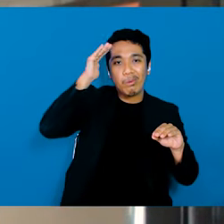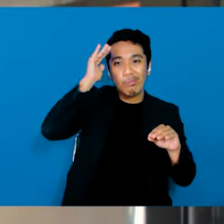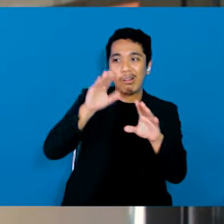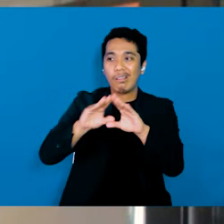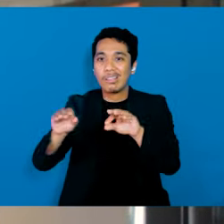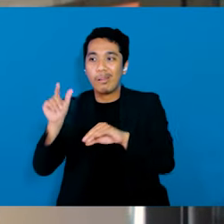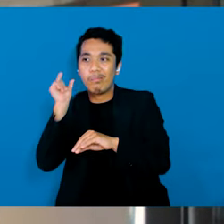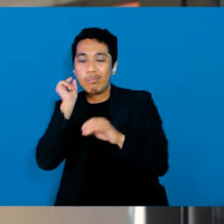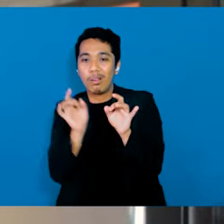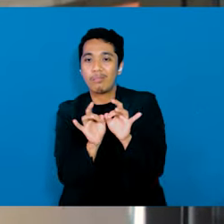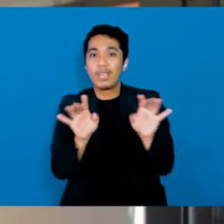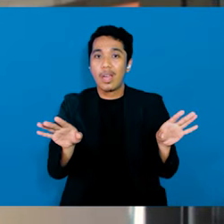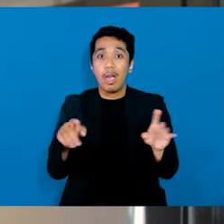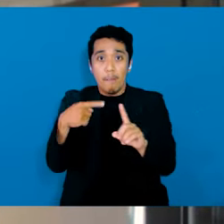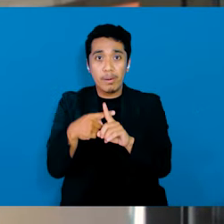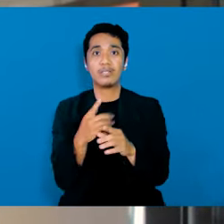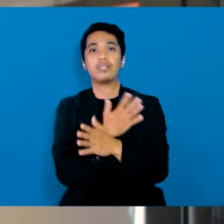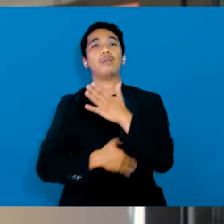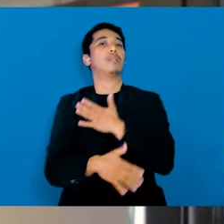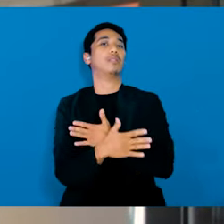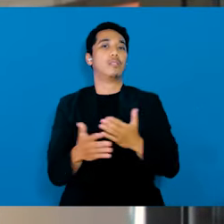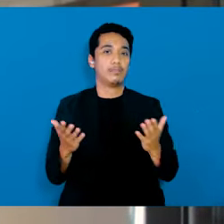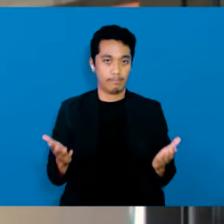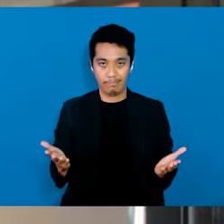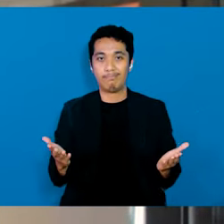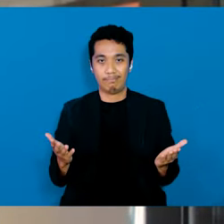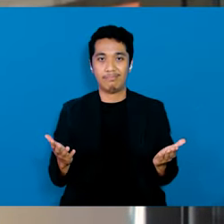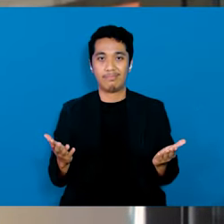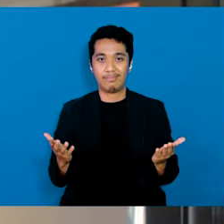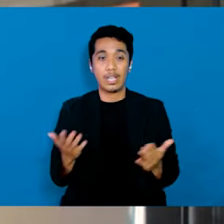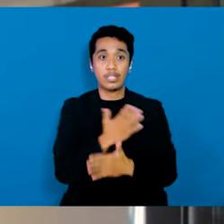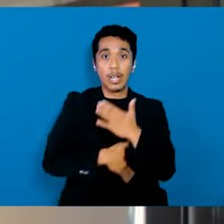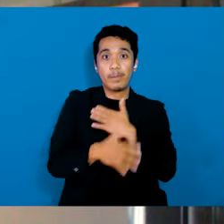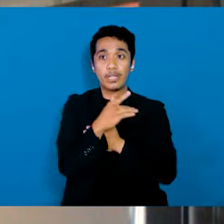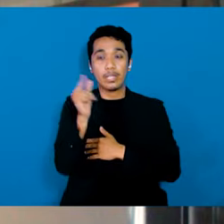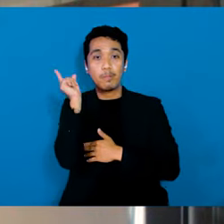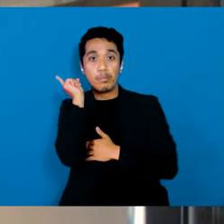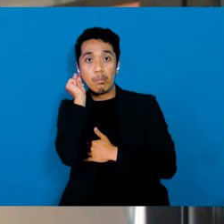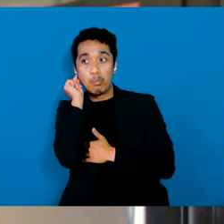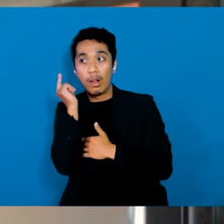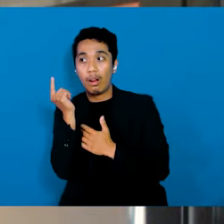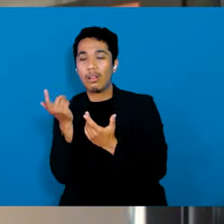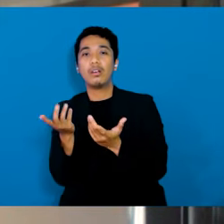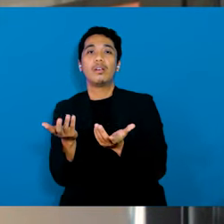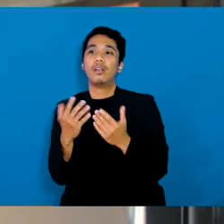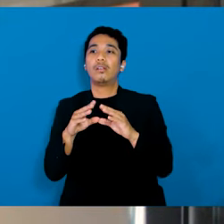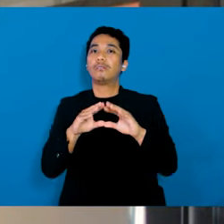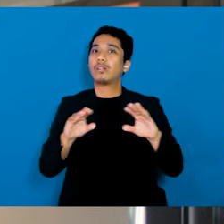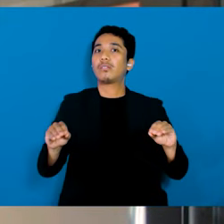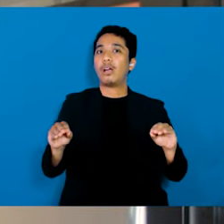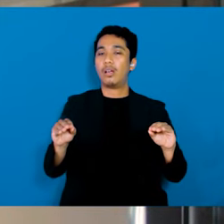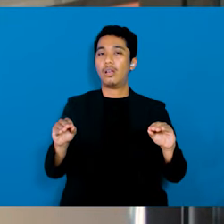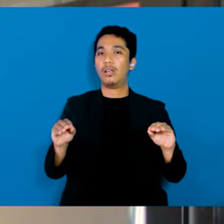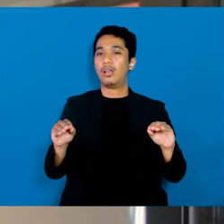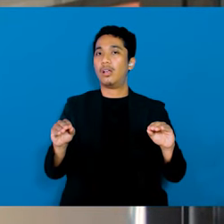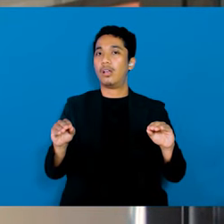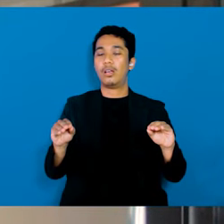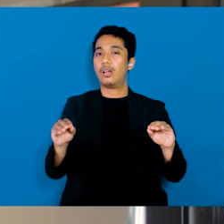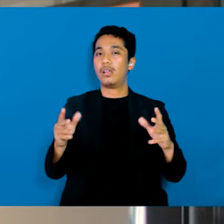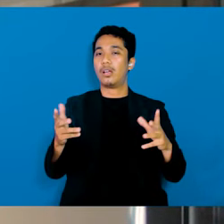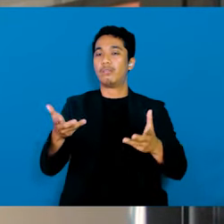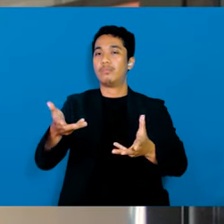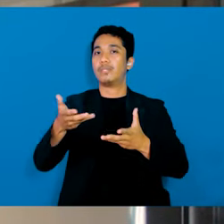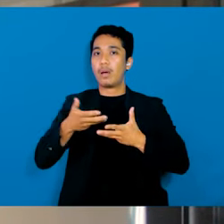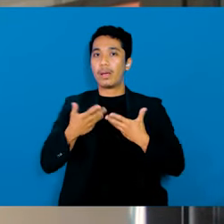pekerja laki-laki, apalagi yang disabilitas, gitu. Apalagi yang disabilitas perempuan dengan disabilitas yang memperoleh